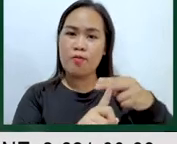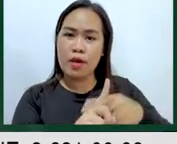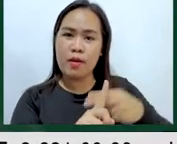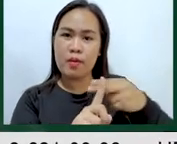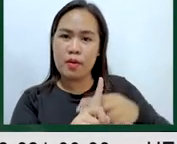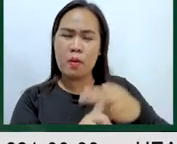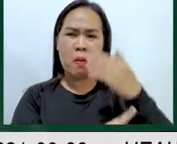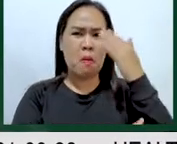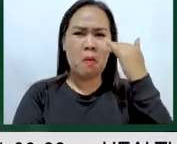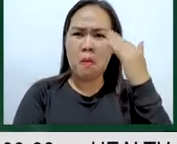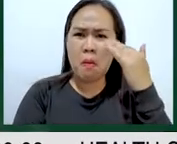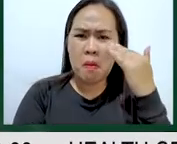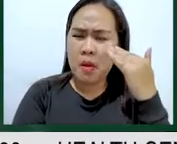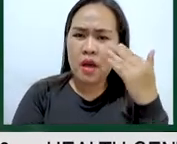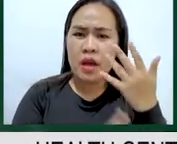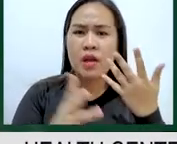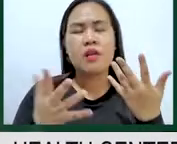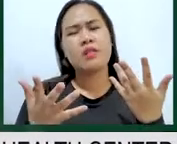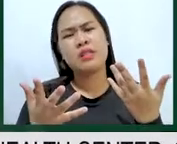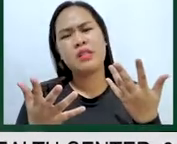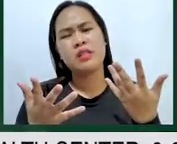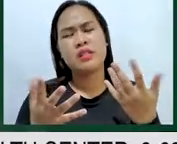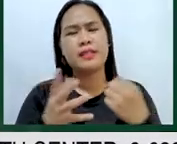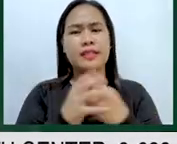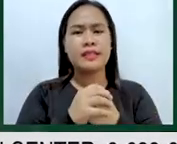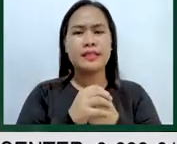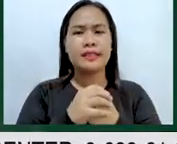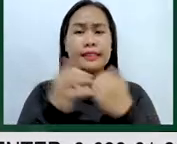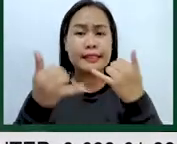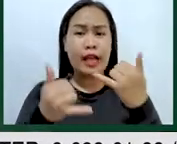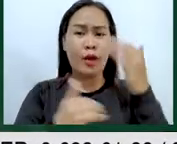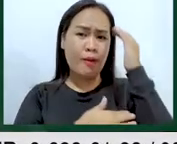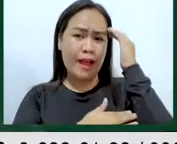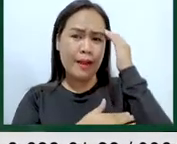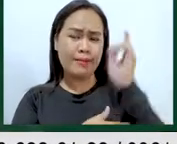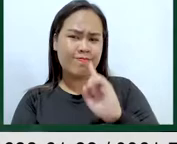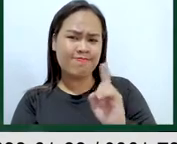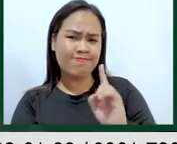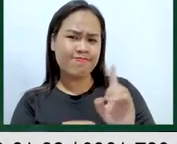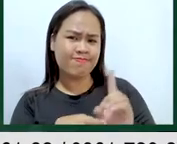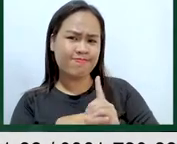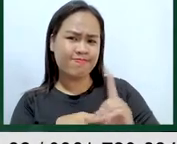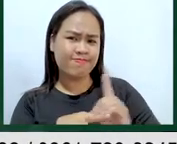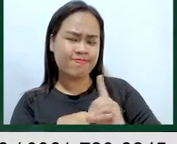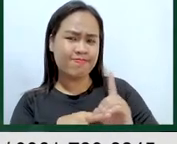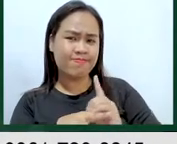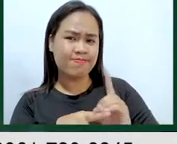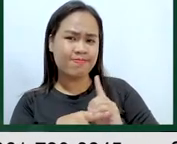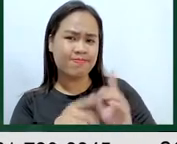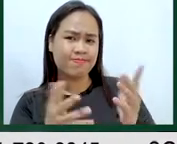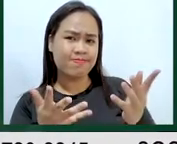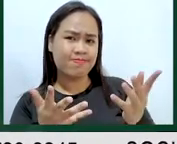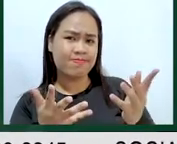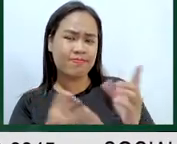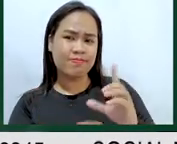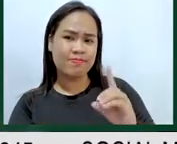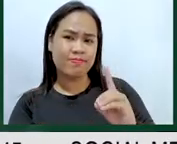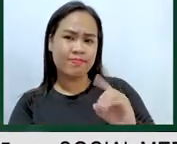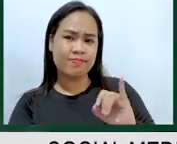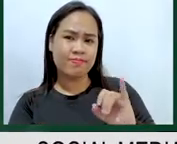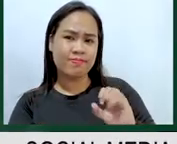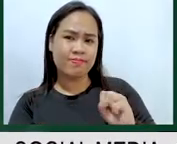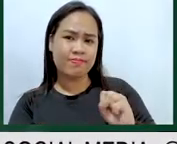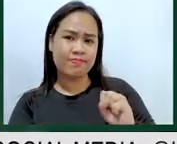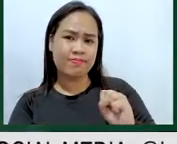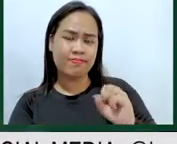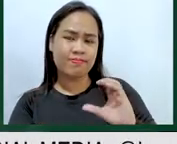na ang disiplina medyo hindi natin siguro sa iba hindi masyadong present ang disiplina, kaya na